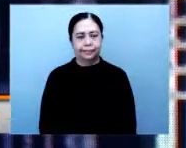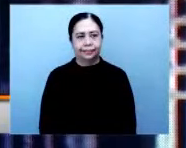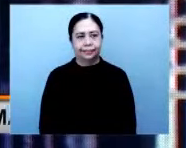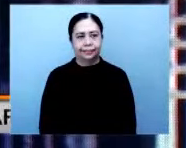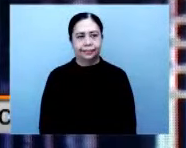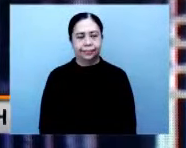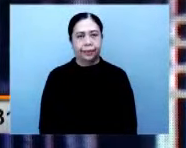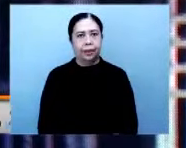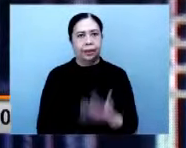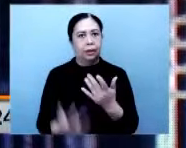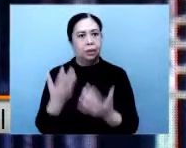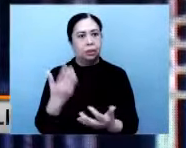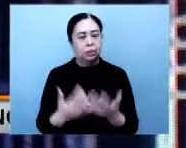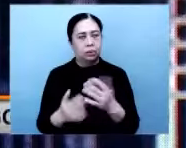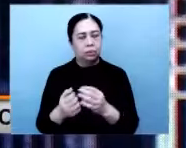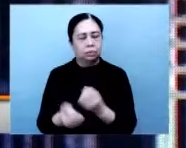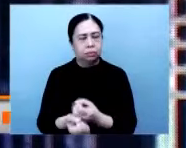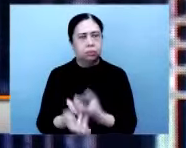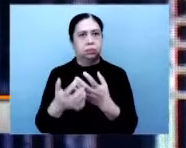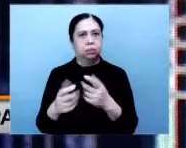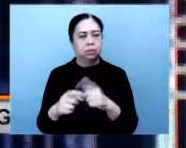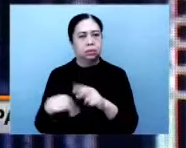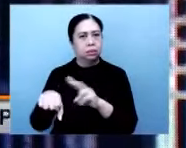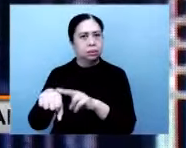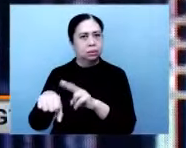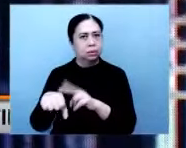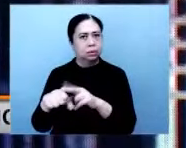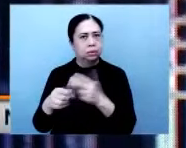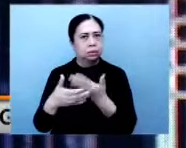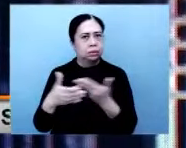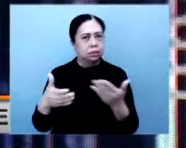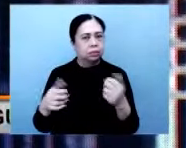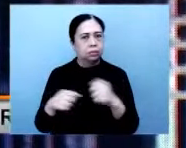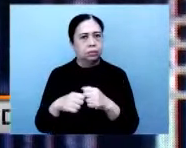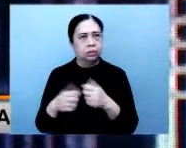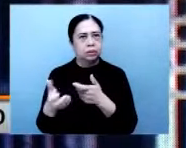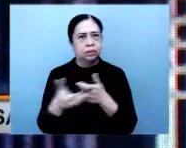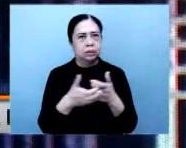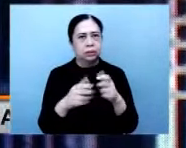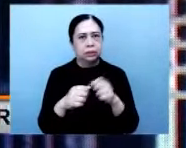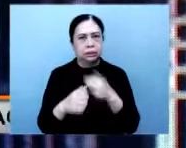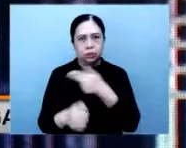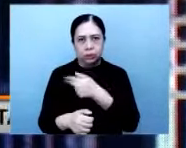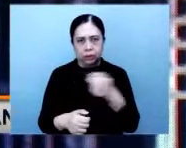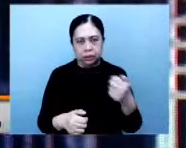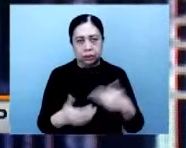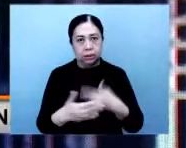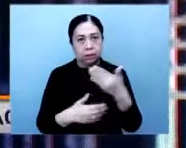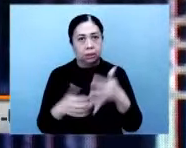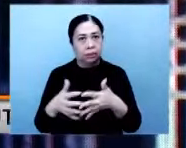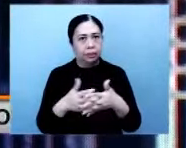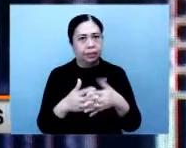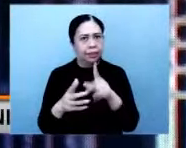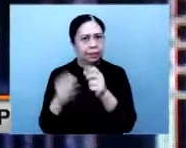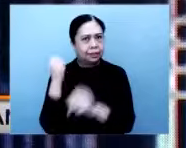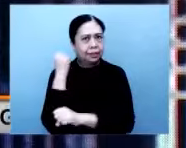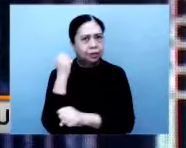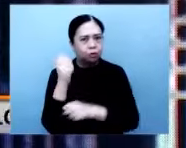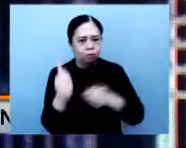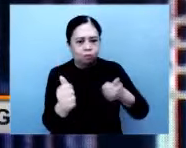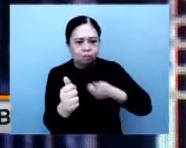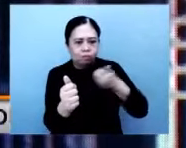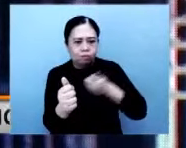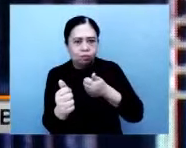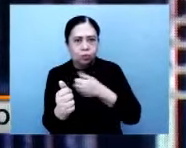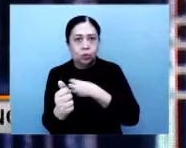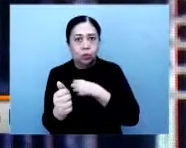Nasunog at sumabog pa ang isang imbakan ng mga armas sa Indonesia. Sa Amerika naman, isang magnanakaw ang hinabol ng mga pulis